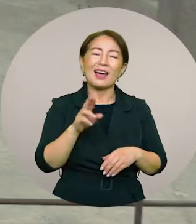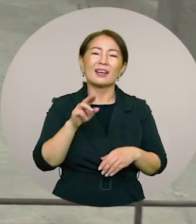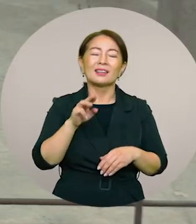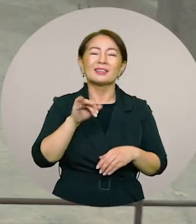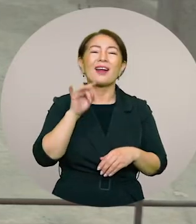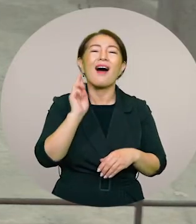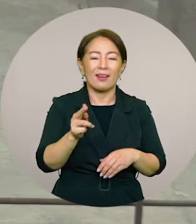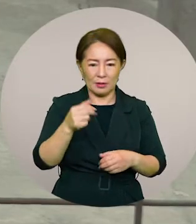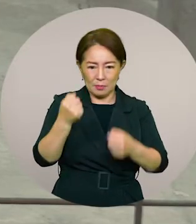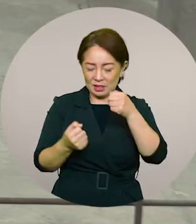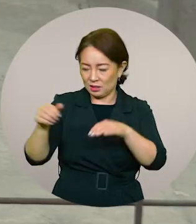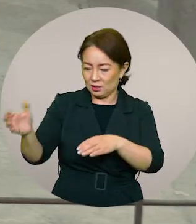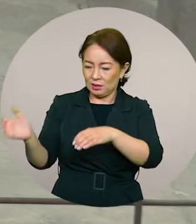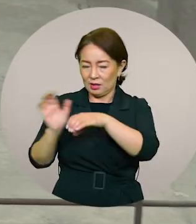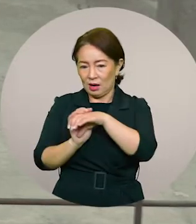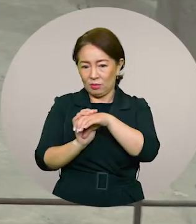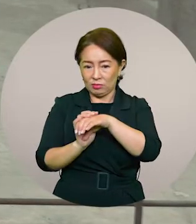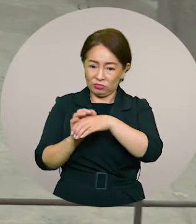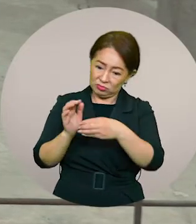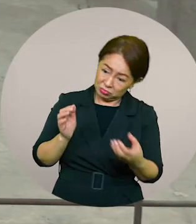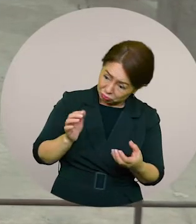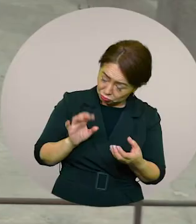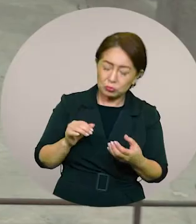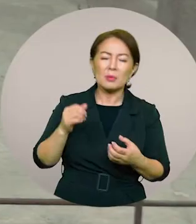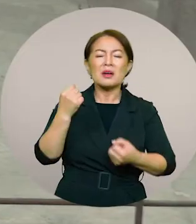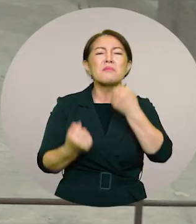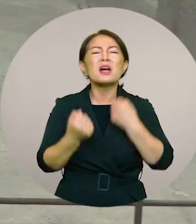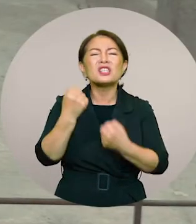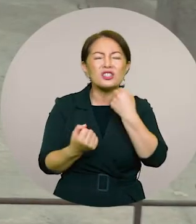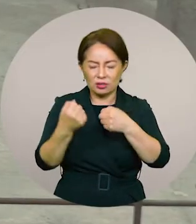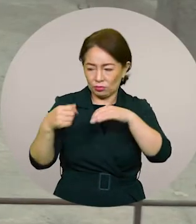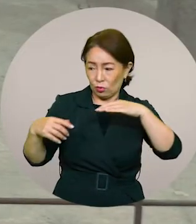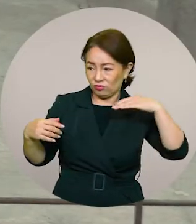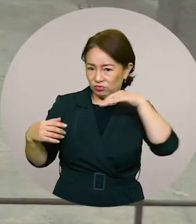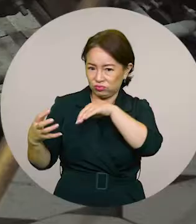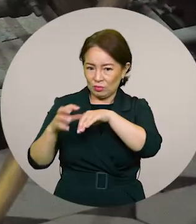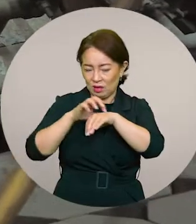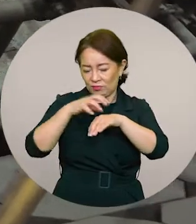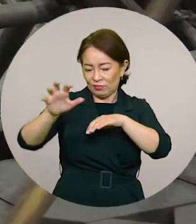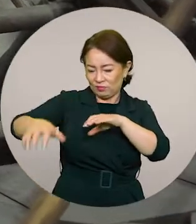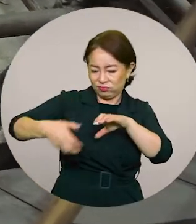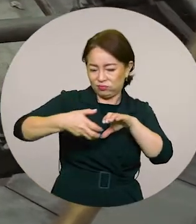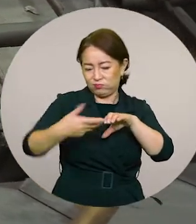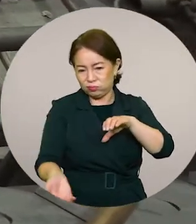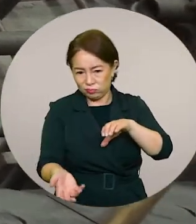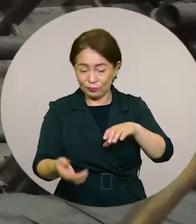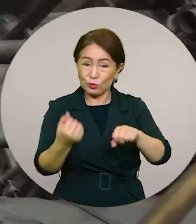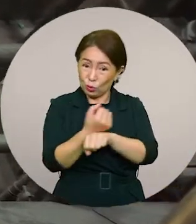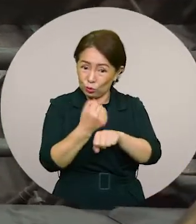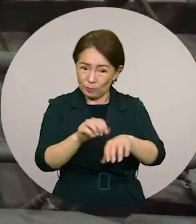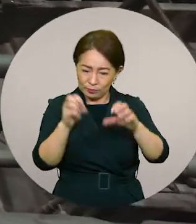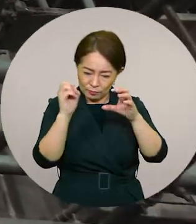ингэж буулгадаг. Ингэж буулгах гэсэн. Ингэж буулгадаг машинаар үндсэн хүдэр маань ийшээгээ унаад. Хүдэр